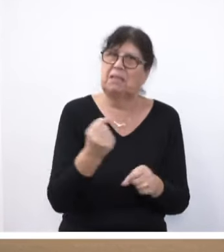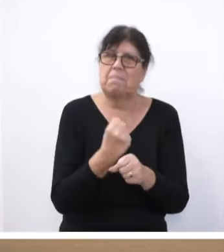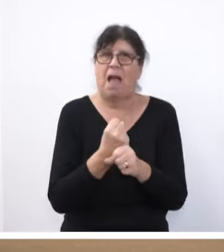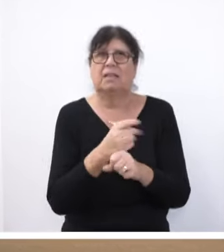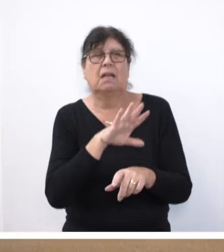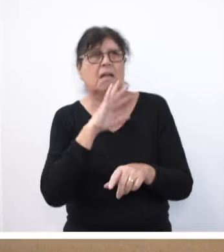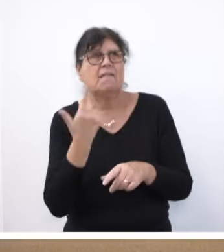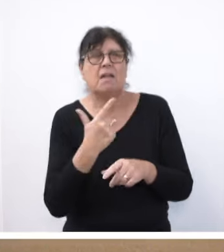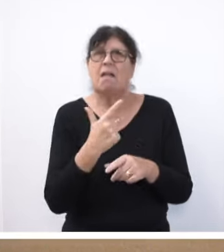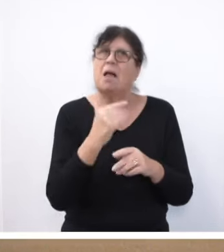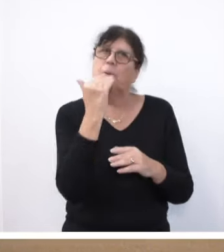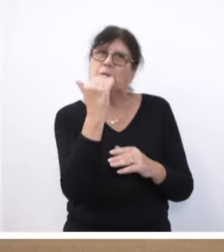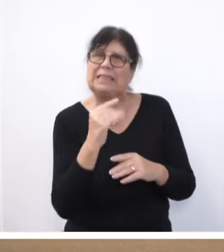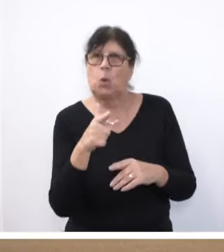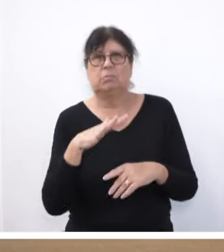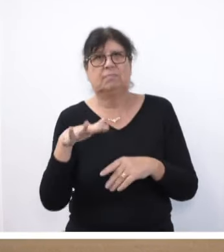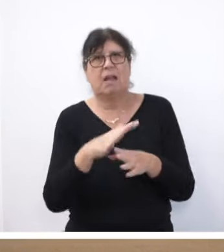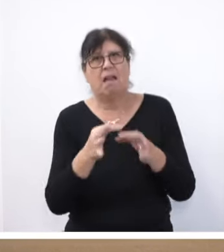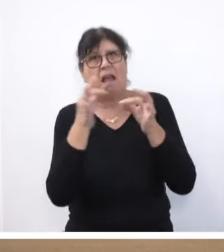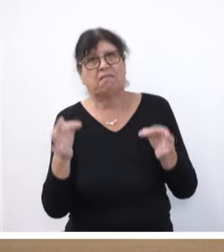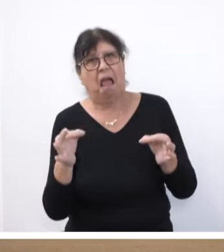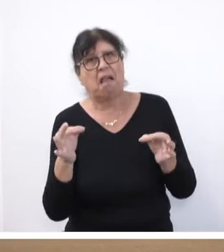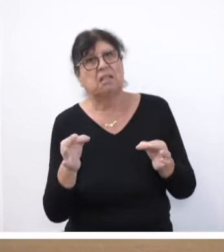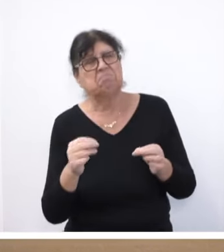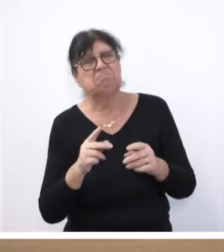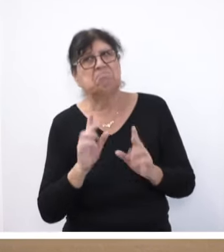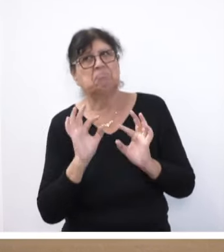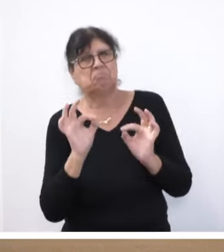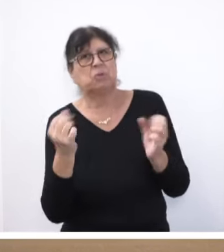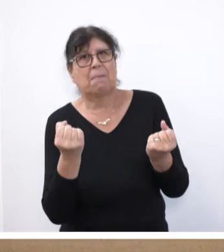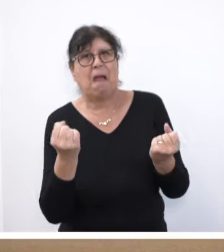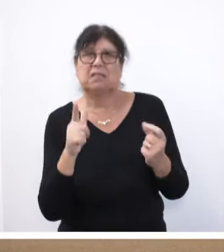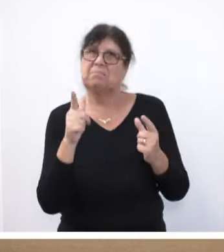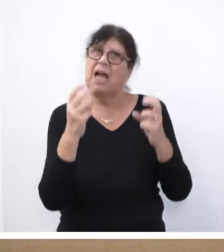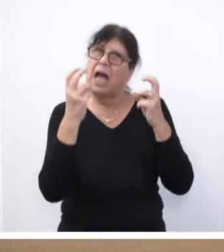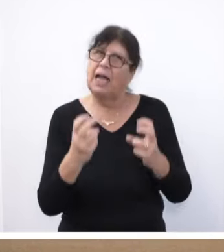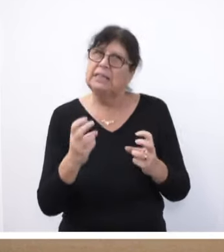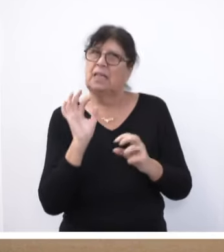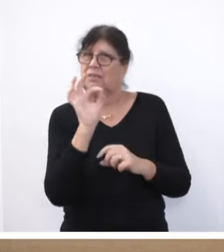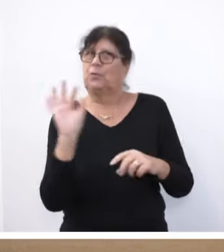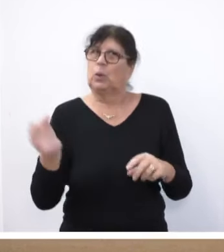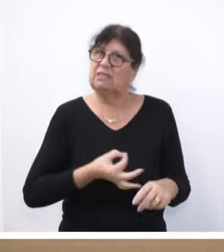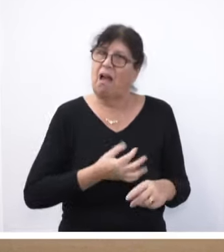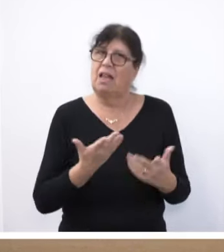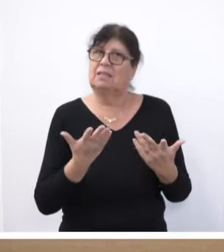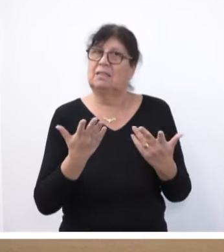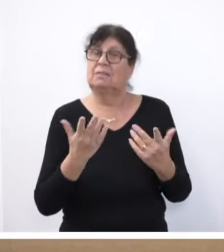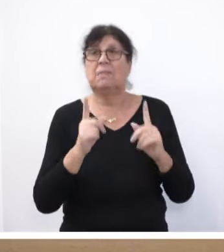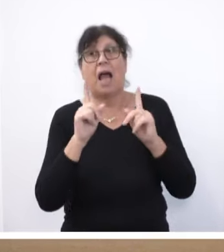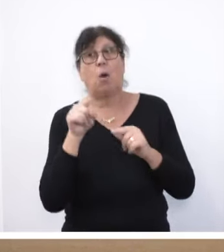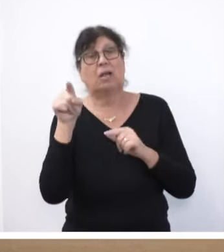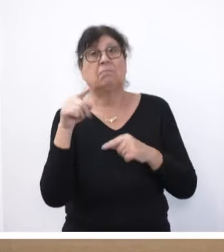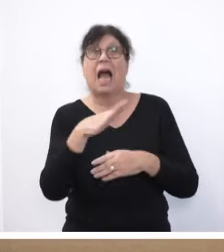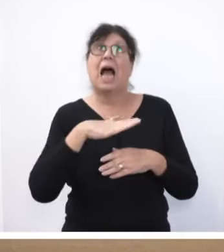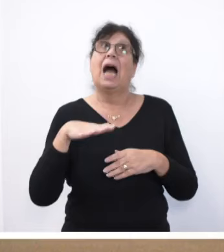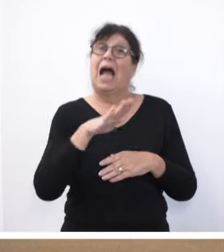zahlreichen Schlüsselpositionen im Landtag des Saarlandes bewährt. Ihr Einsatz für die Belange des Saarlandes, vor allem Ihrer